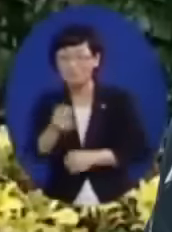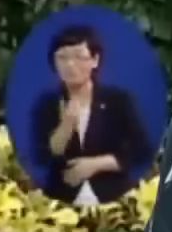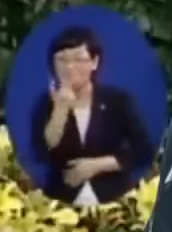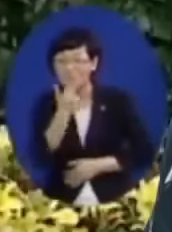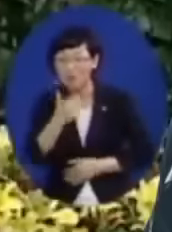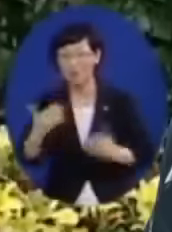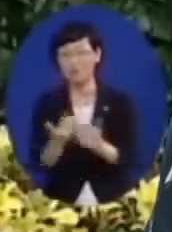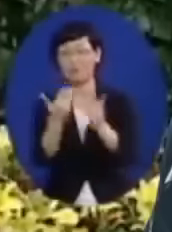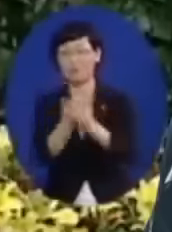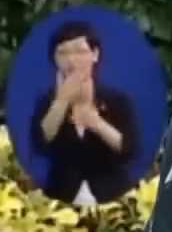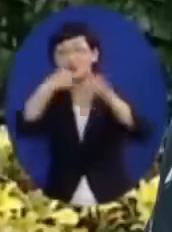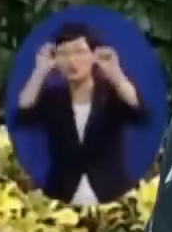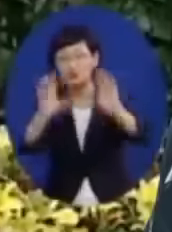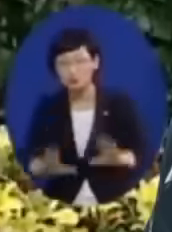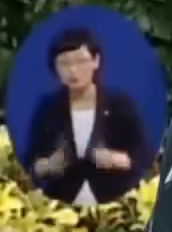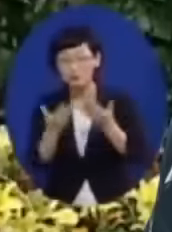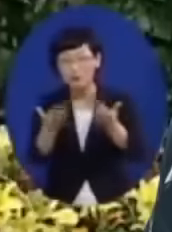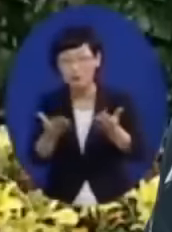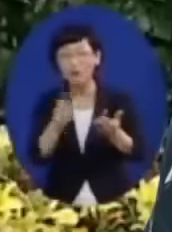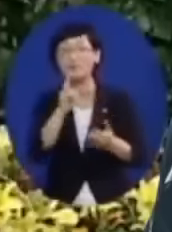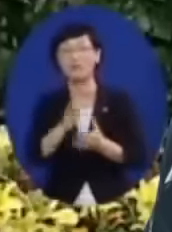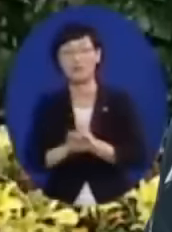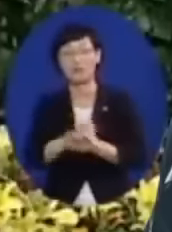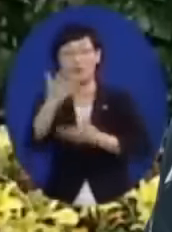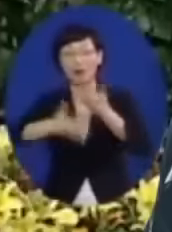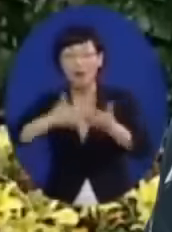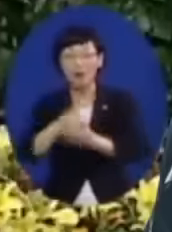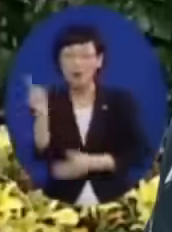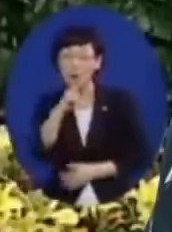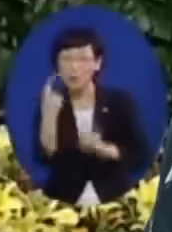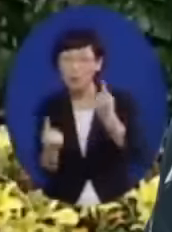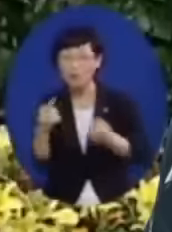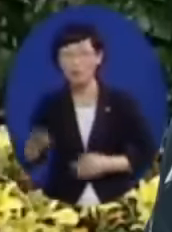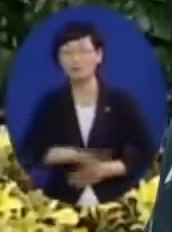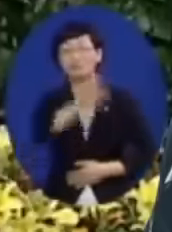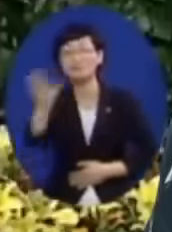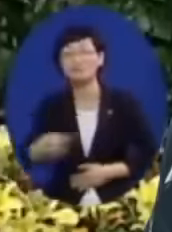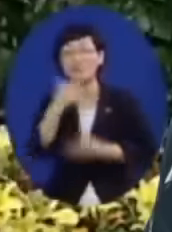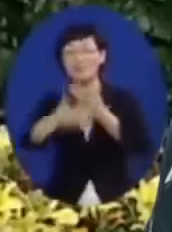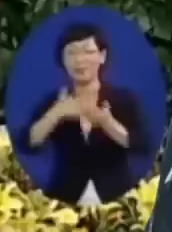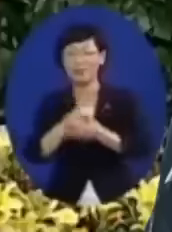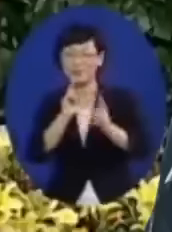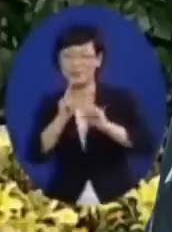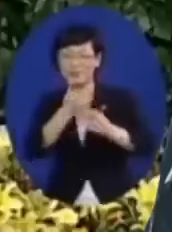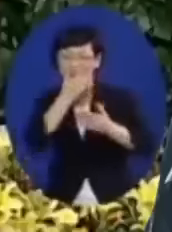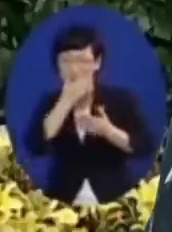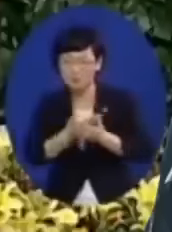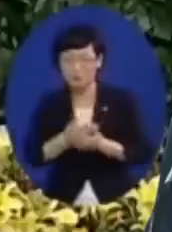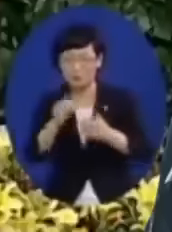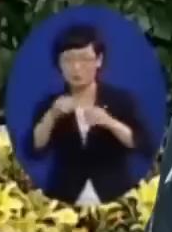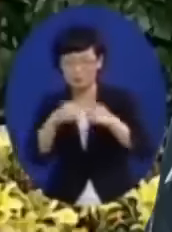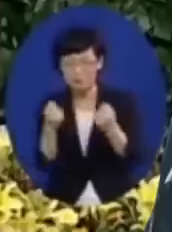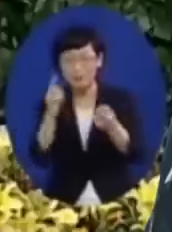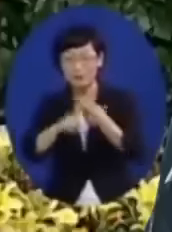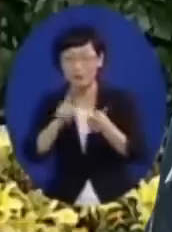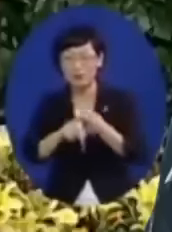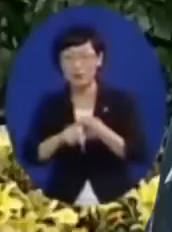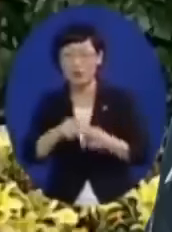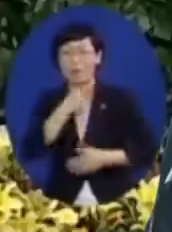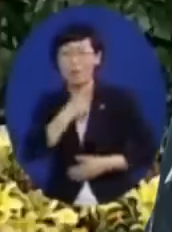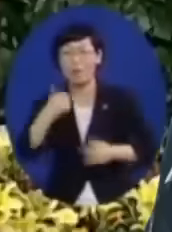번영으로 축복하신다고 말하는 것입니다. 하나님은 무엇보다 우리가 하나님 말씀에 순종하는 것을 원하시고